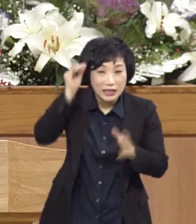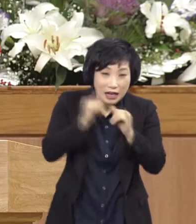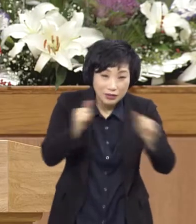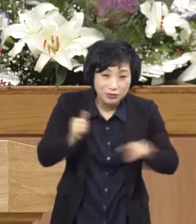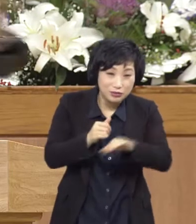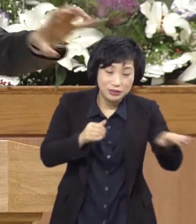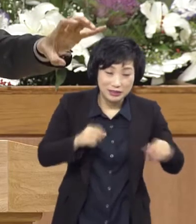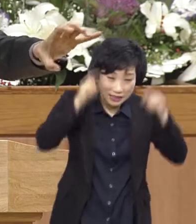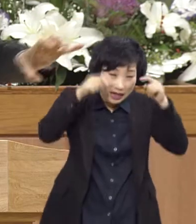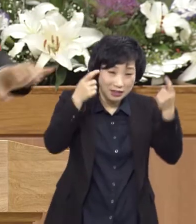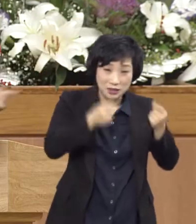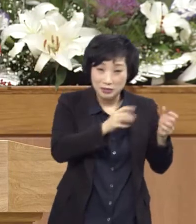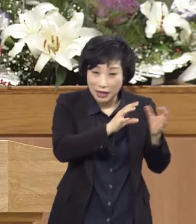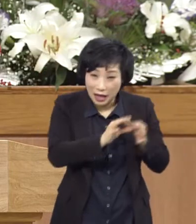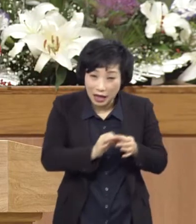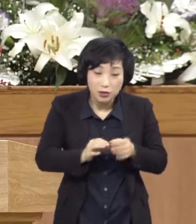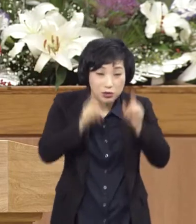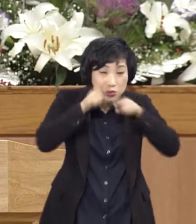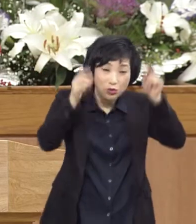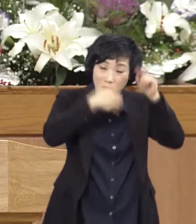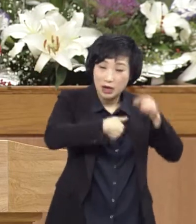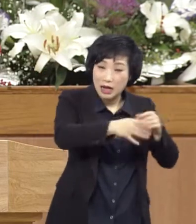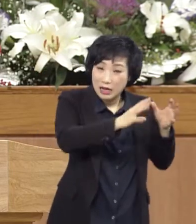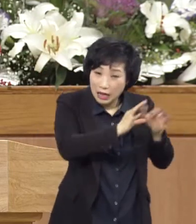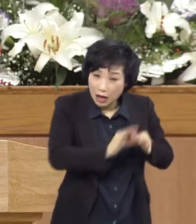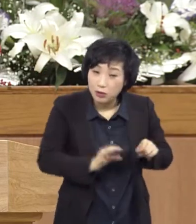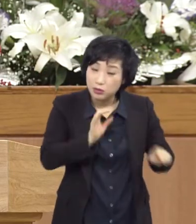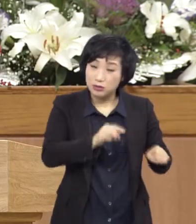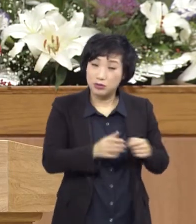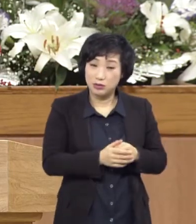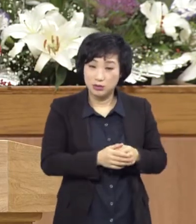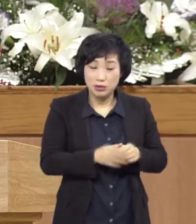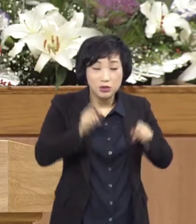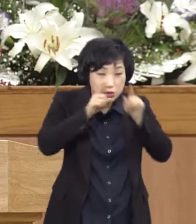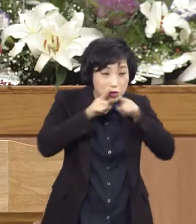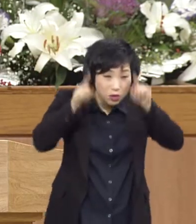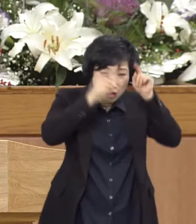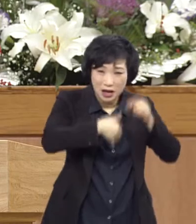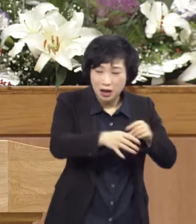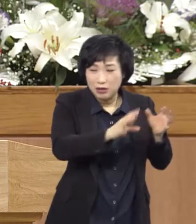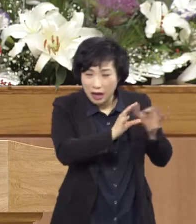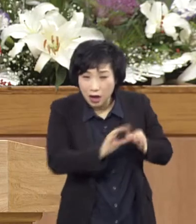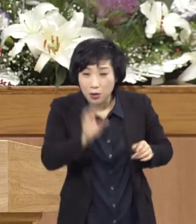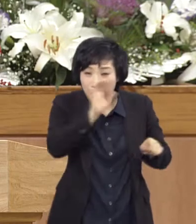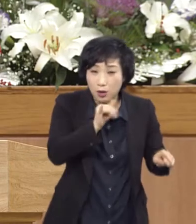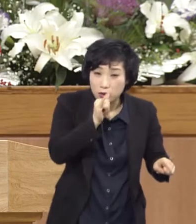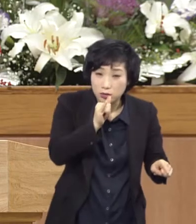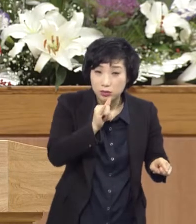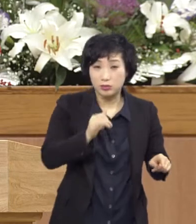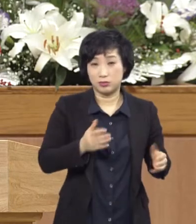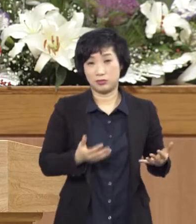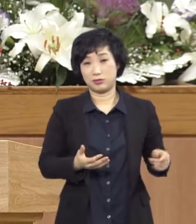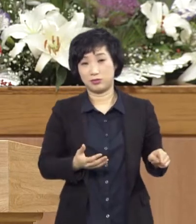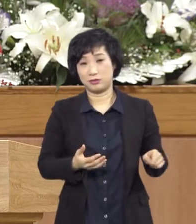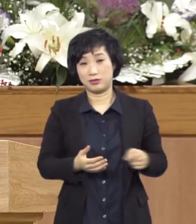양같이 계속 가면서 지옥으로 끝없이 가서 뚝 떨어지고 뚝 떨어지고 뚝 떨어지는데